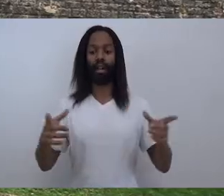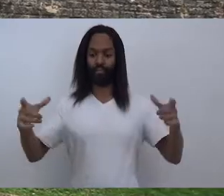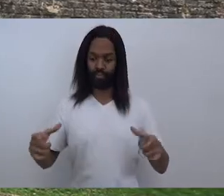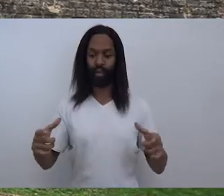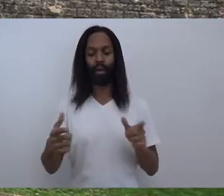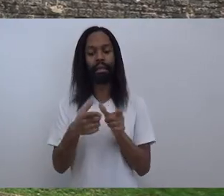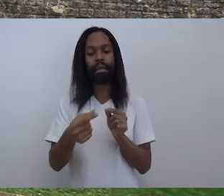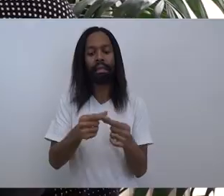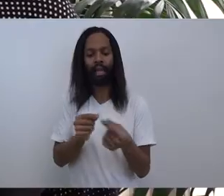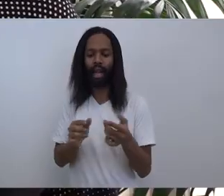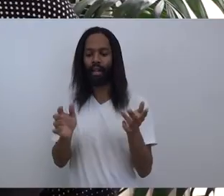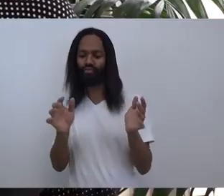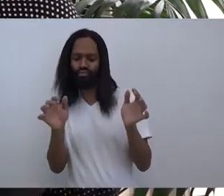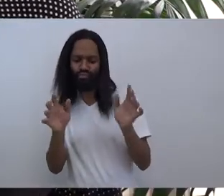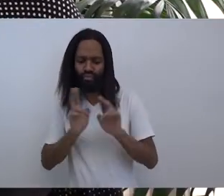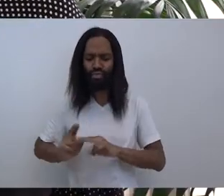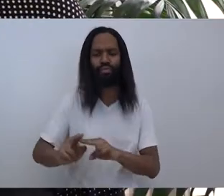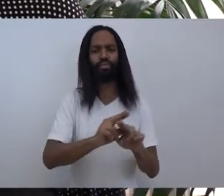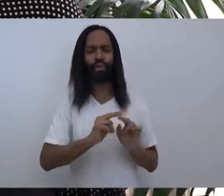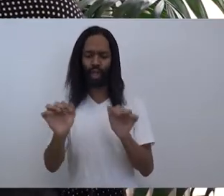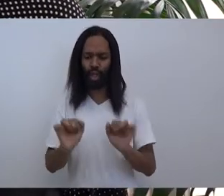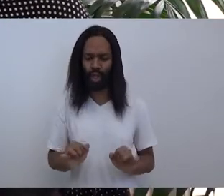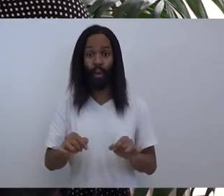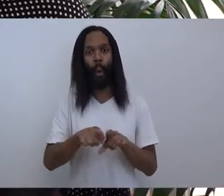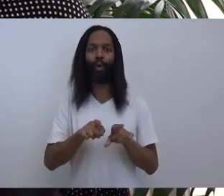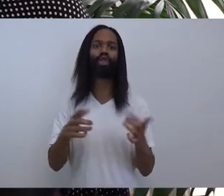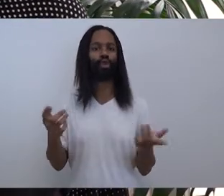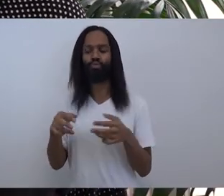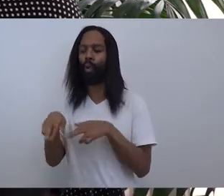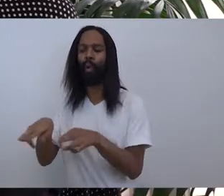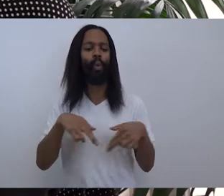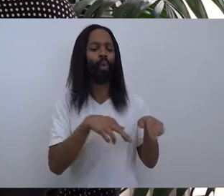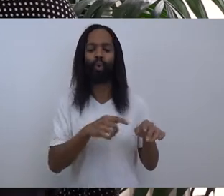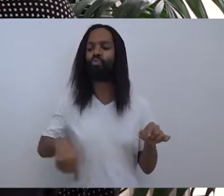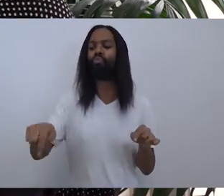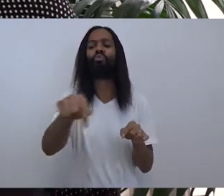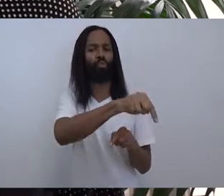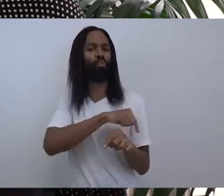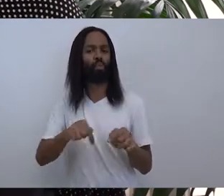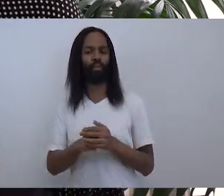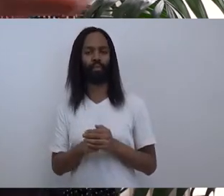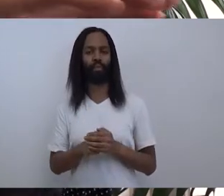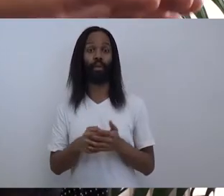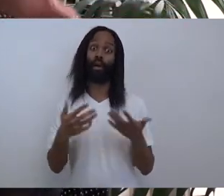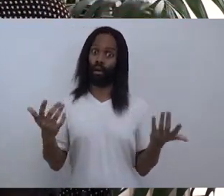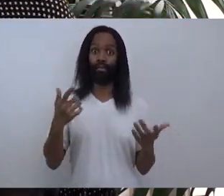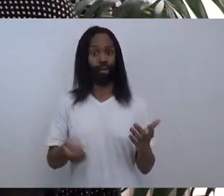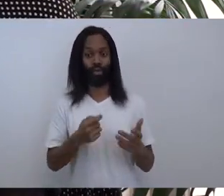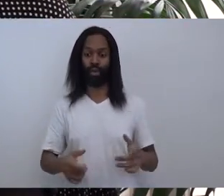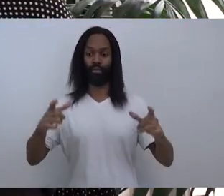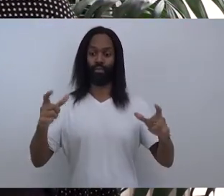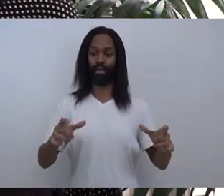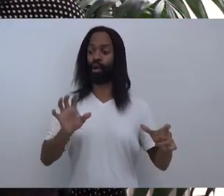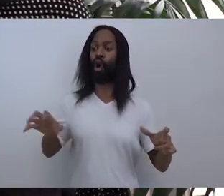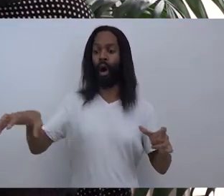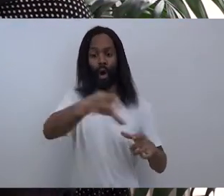quelques rues et hameaux de la commune. Plus, nous travaillons sur tout le